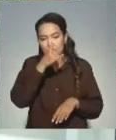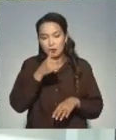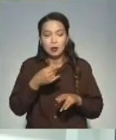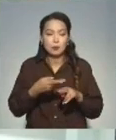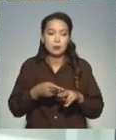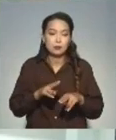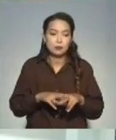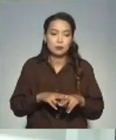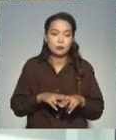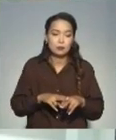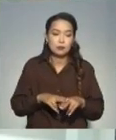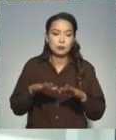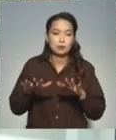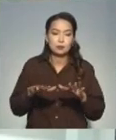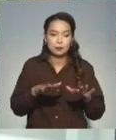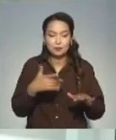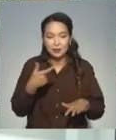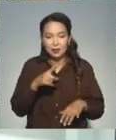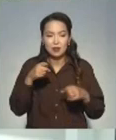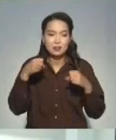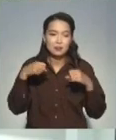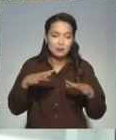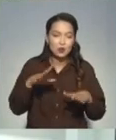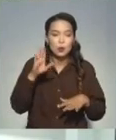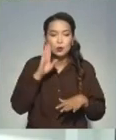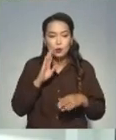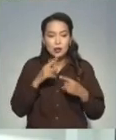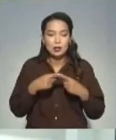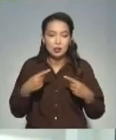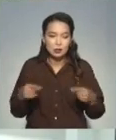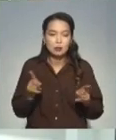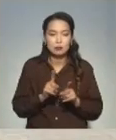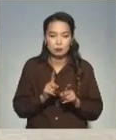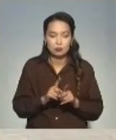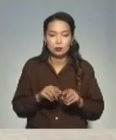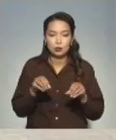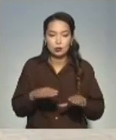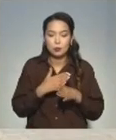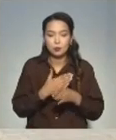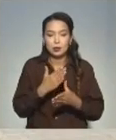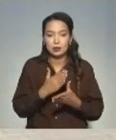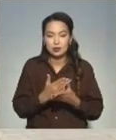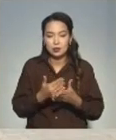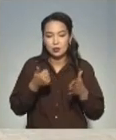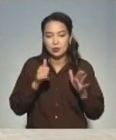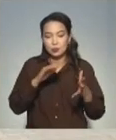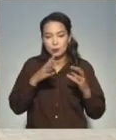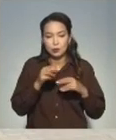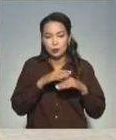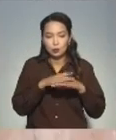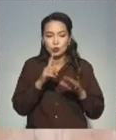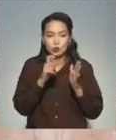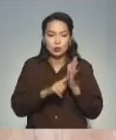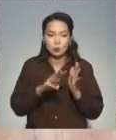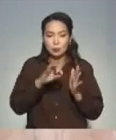отырған елді мекендерге газ, свет, су, басқа да инфрақұрылымдар кіріп жатыр. Ал былтыр жарты жылдың өзінде бюджеттің 170